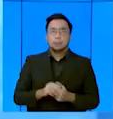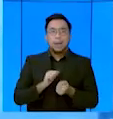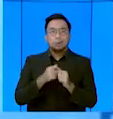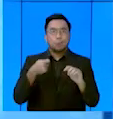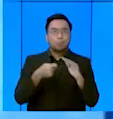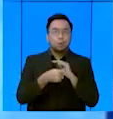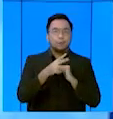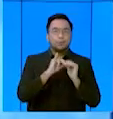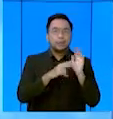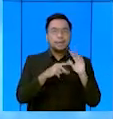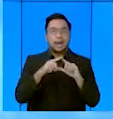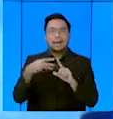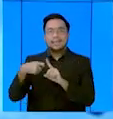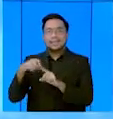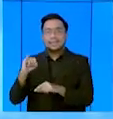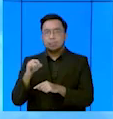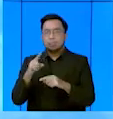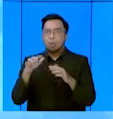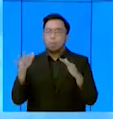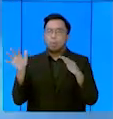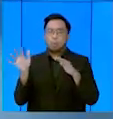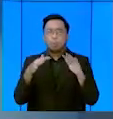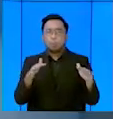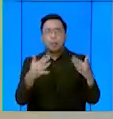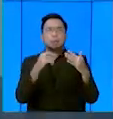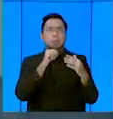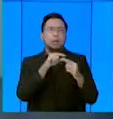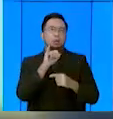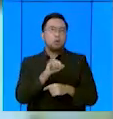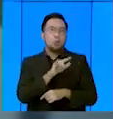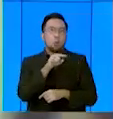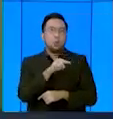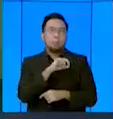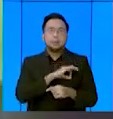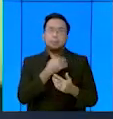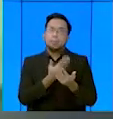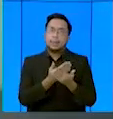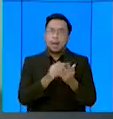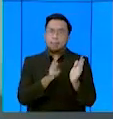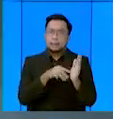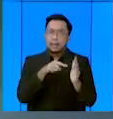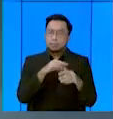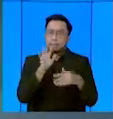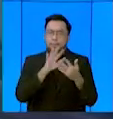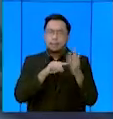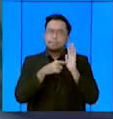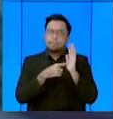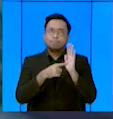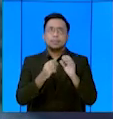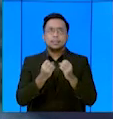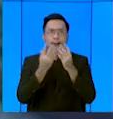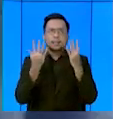Pemirsa, kasus pembunuhan Vina dan Eki menarik perhatian Presiden Joko Widodo. Presiden meminta Kapolri mengusut tuntas kasus ini secara